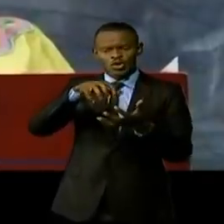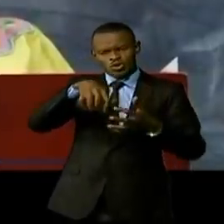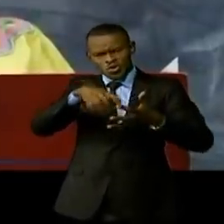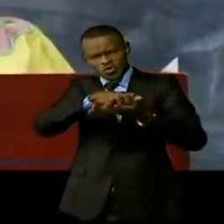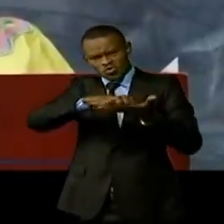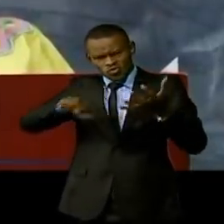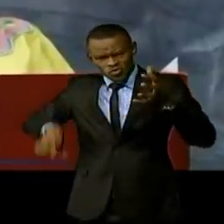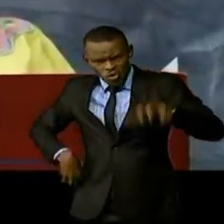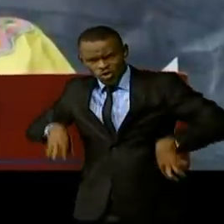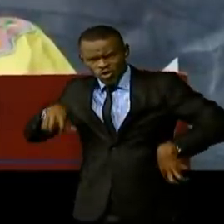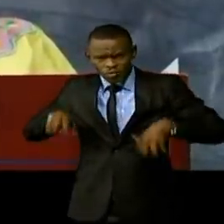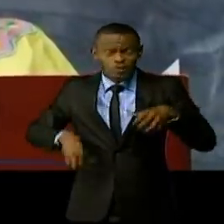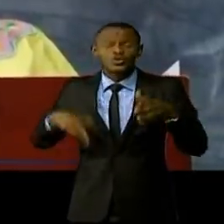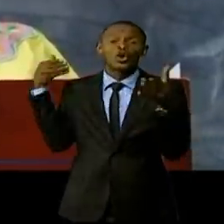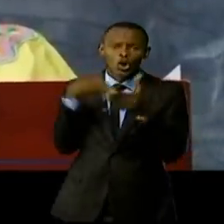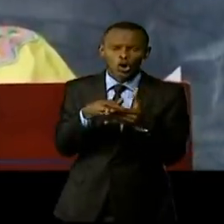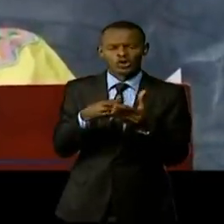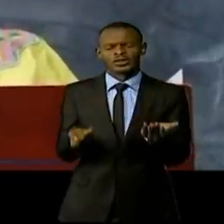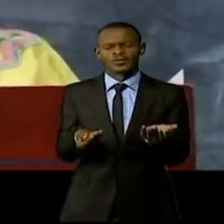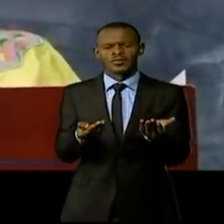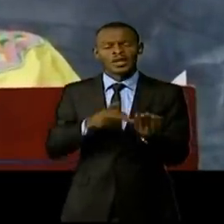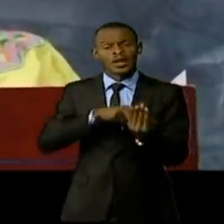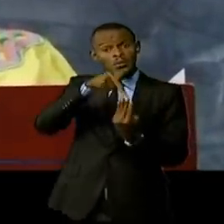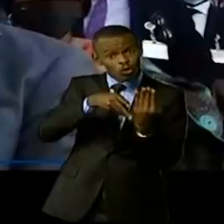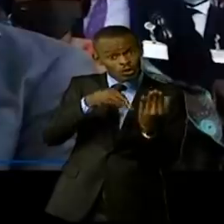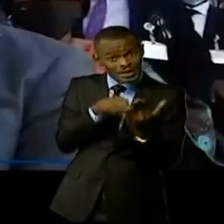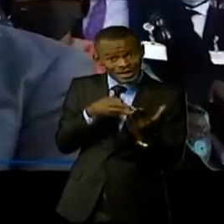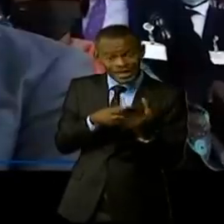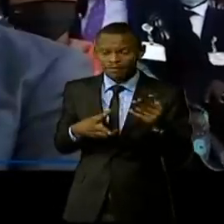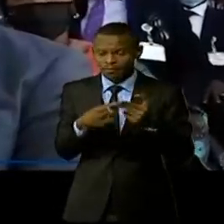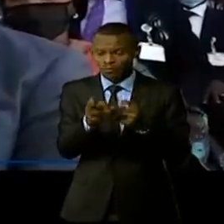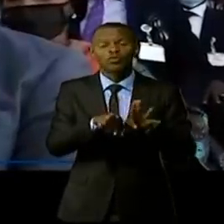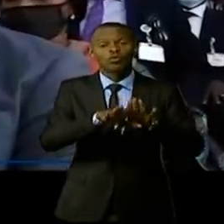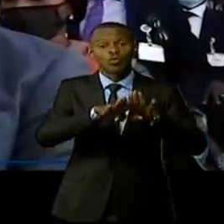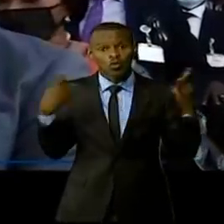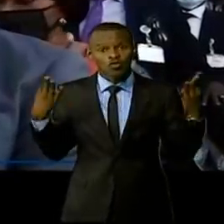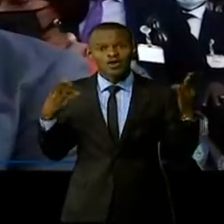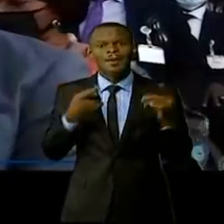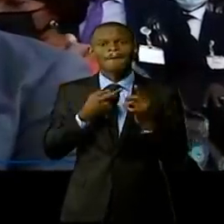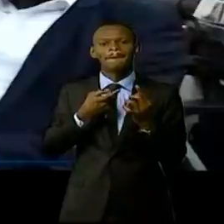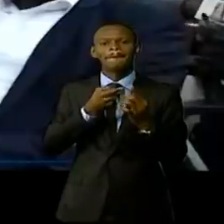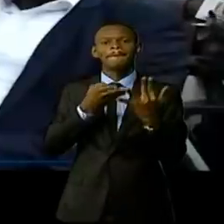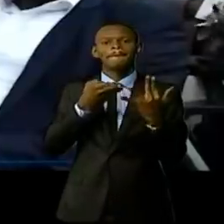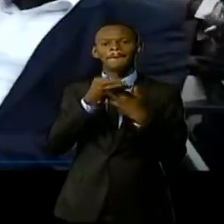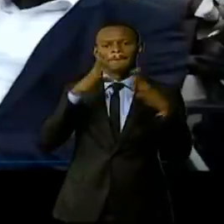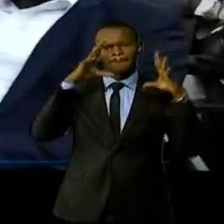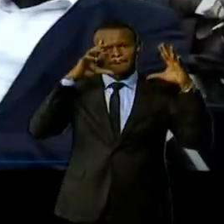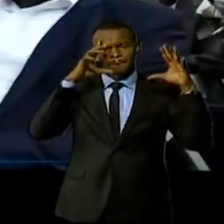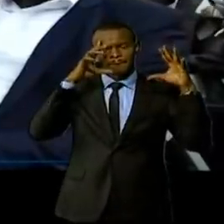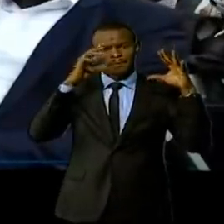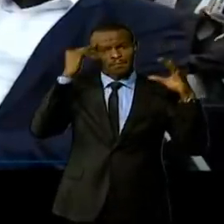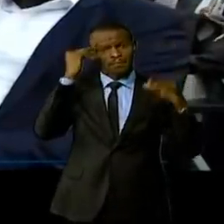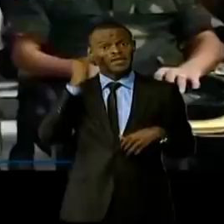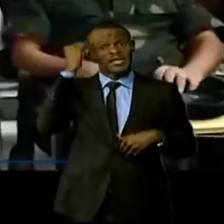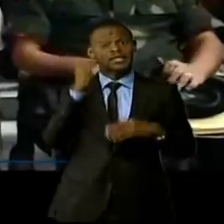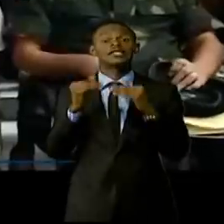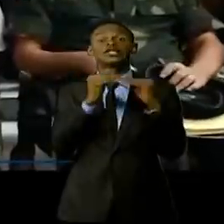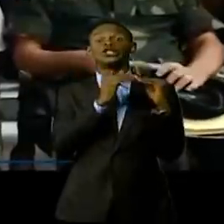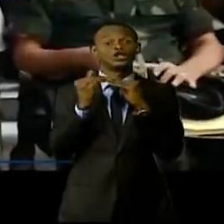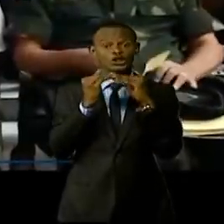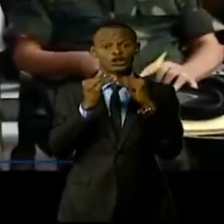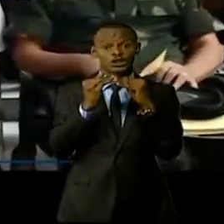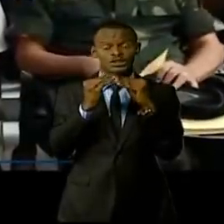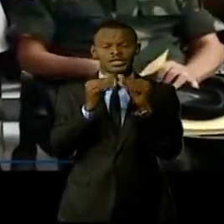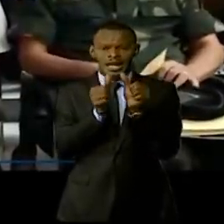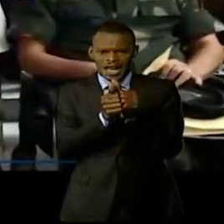Keïta, a déclaré que ce programme a été développé par les systèmes des Nations Unies en étroite collaboration avec les ministères de la Justice, le